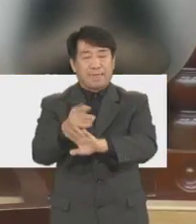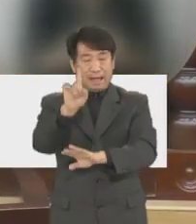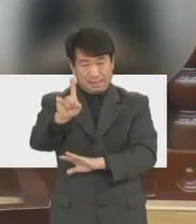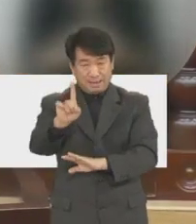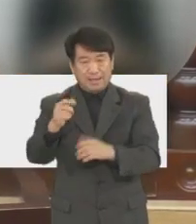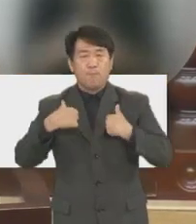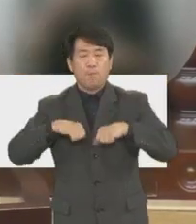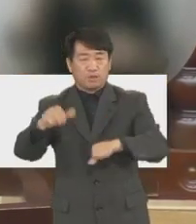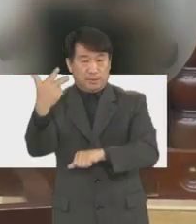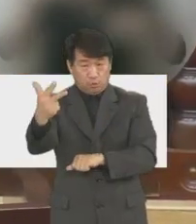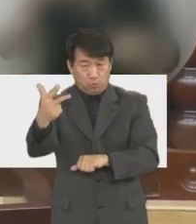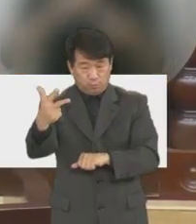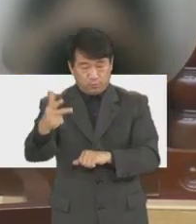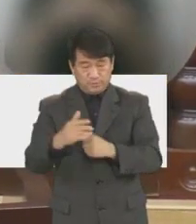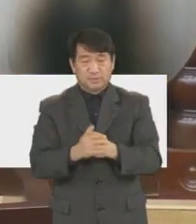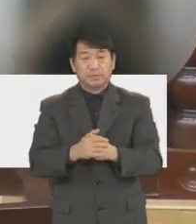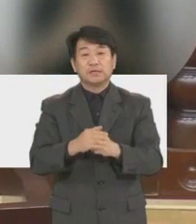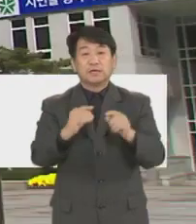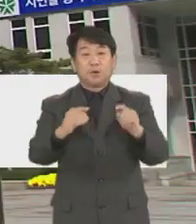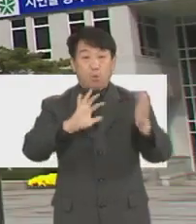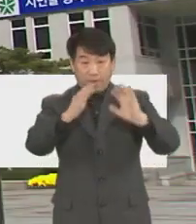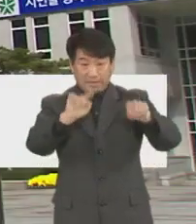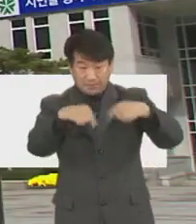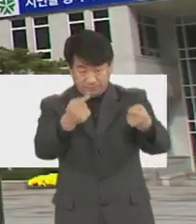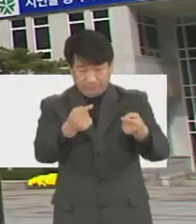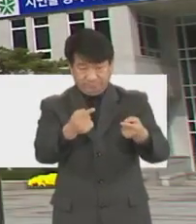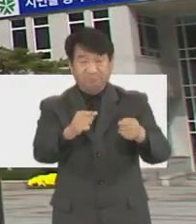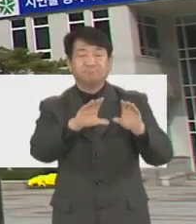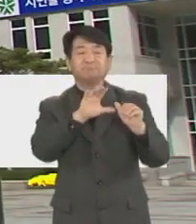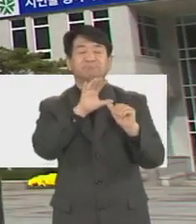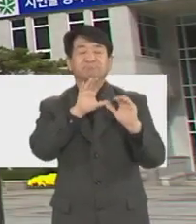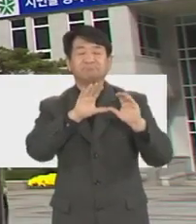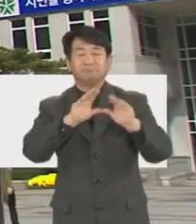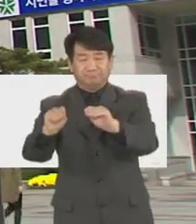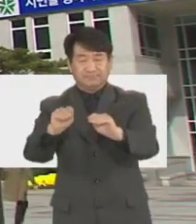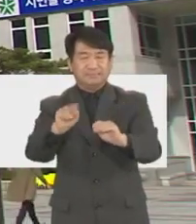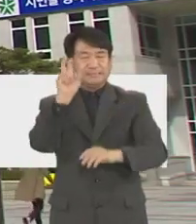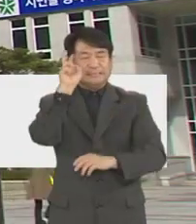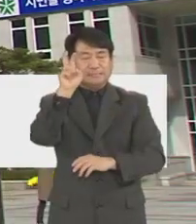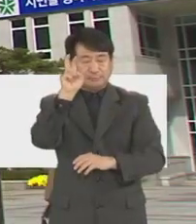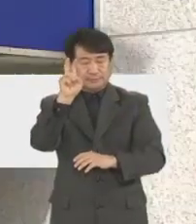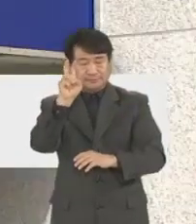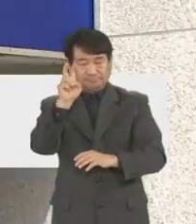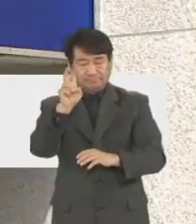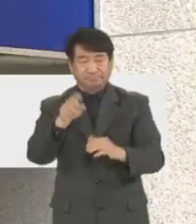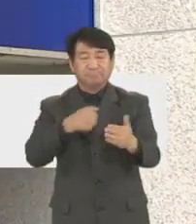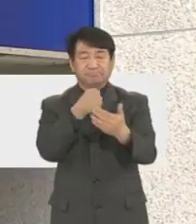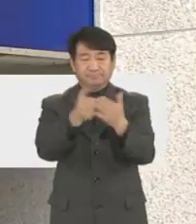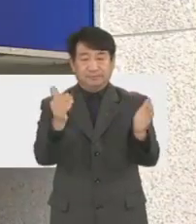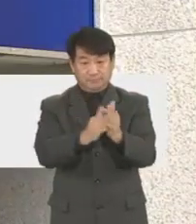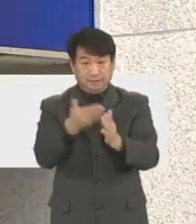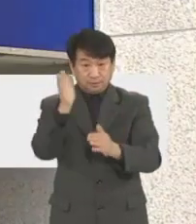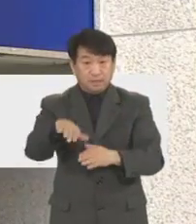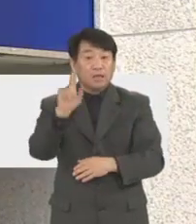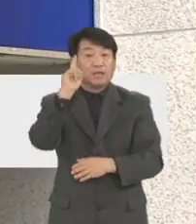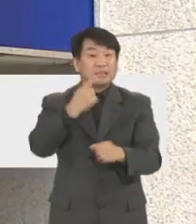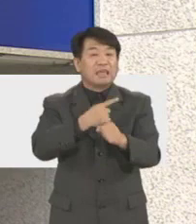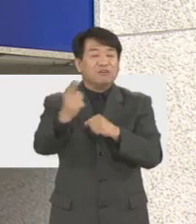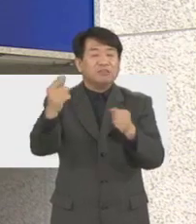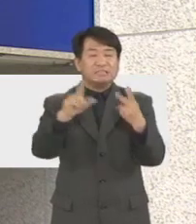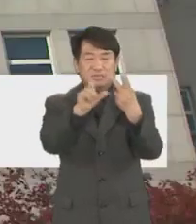7표로 출석정지 20일 징계를 원원대로 의결했습니다 하지만 내년 2월까지 회귀가 열리지 않아